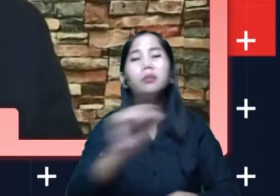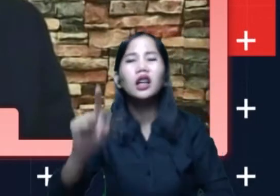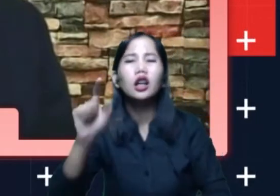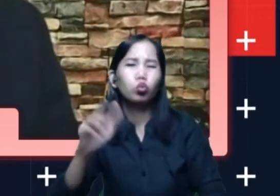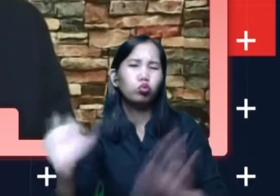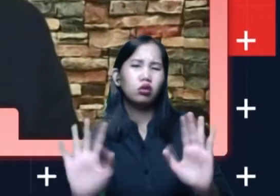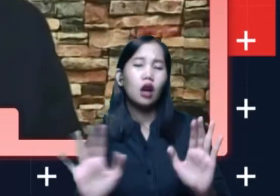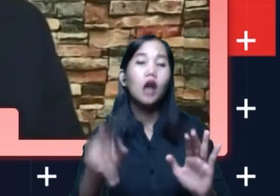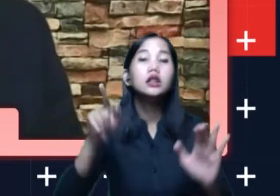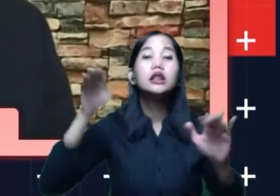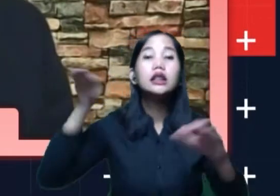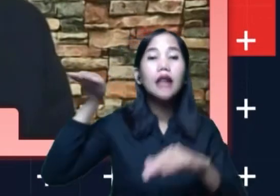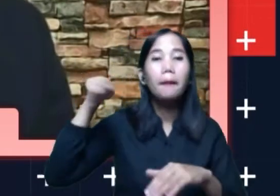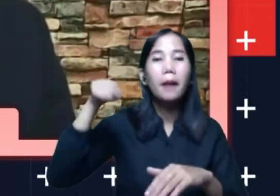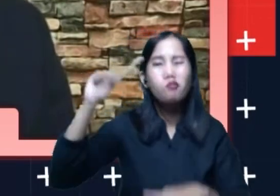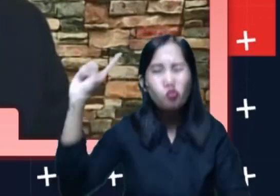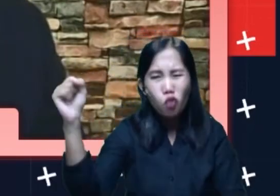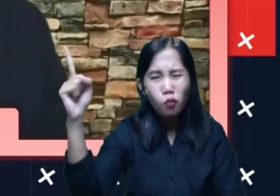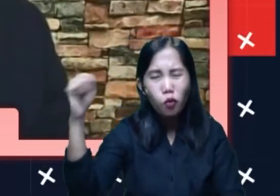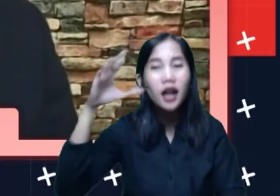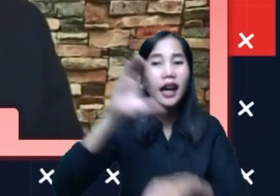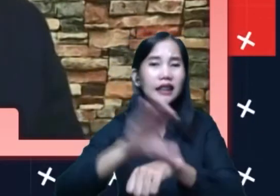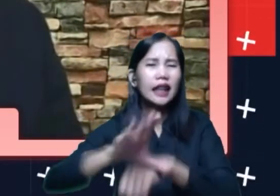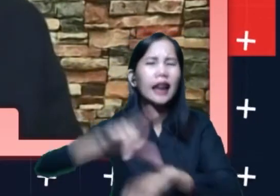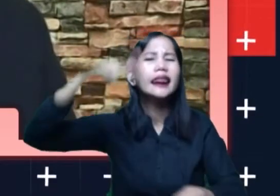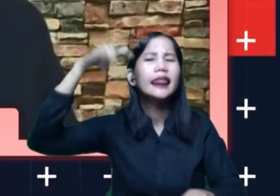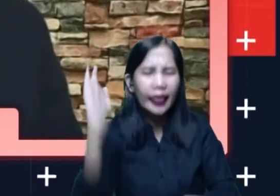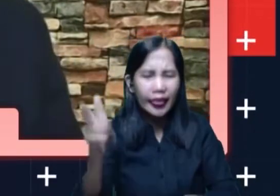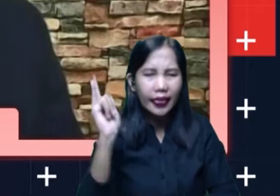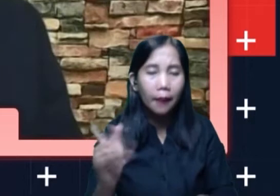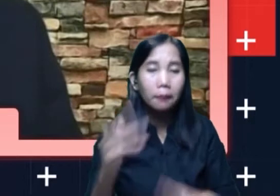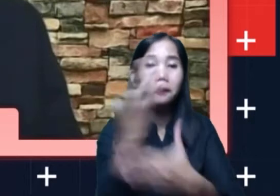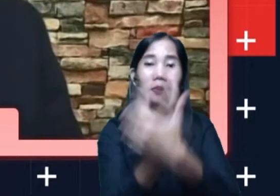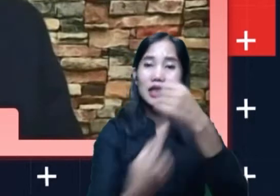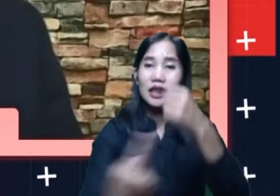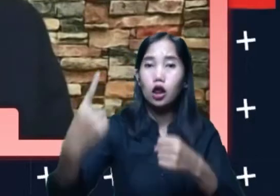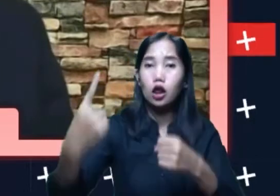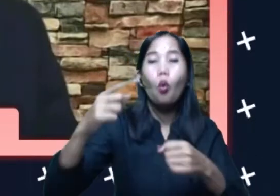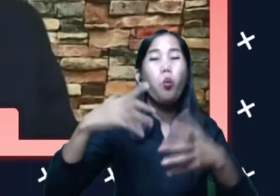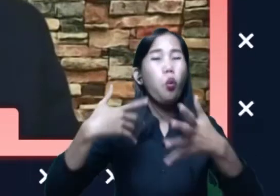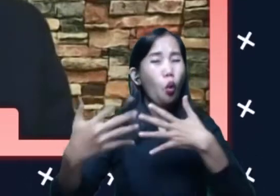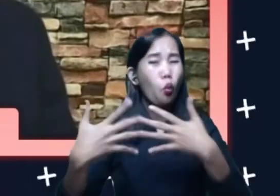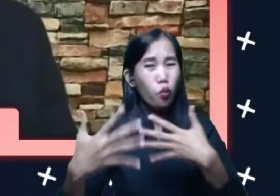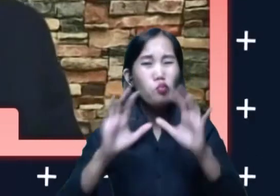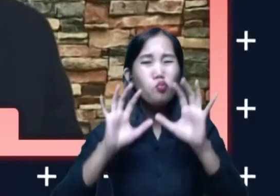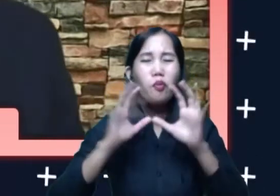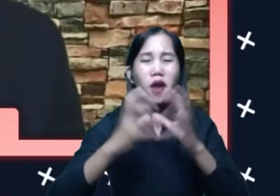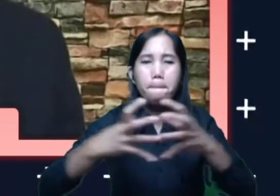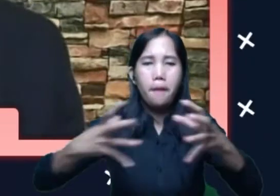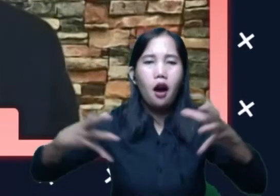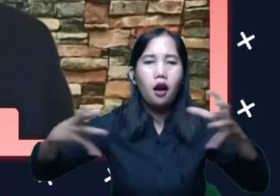lagi kutip dari kisah pasal yang ke-15, ayat yang pertama sampai ayat